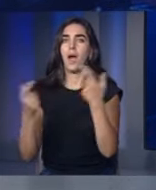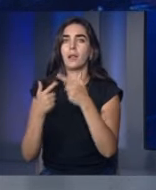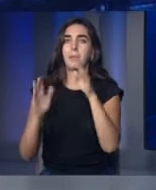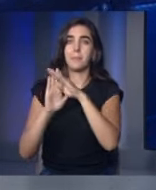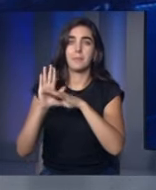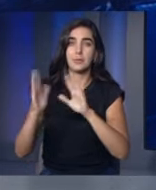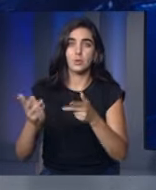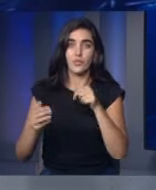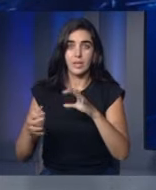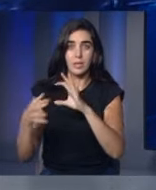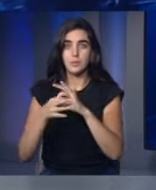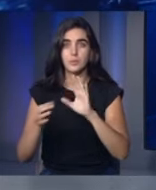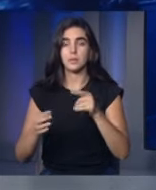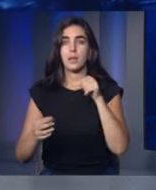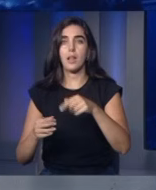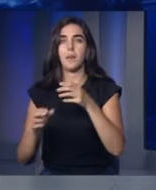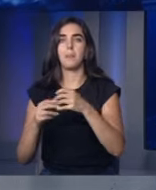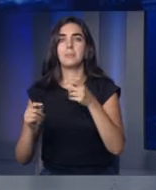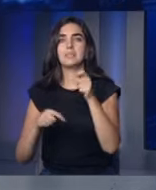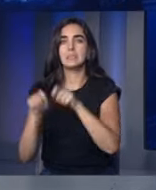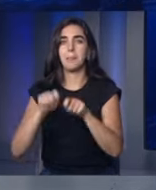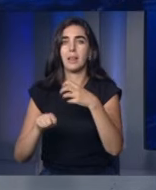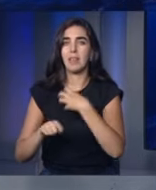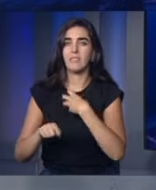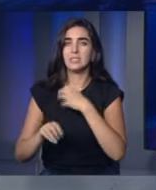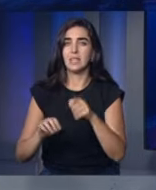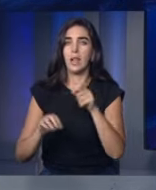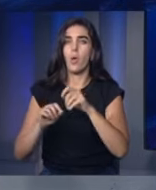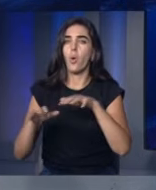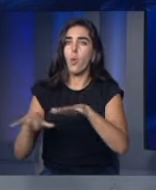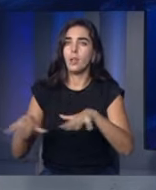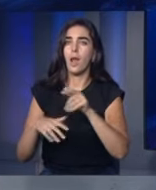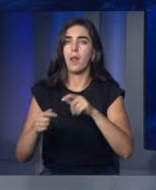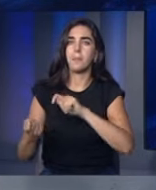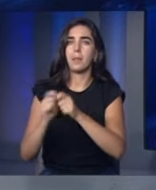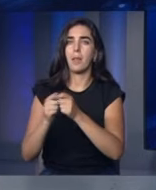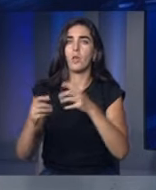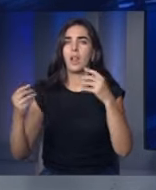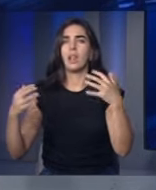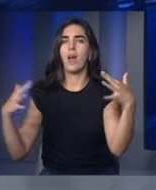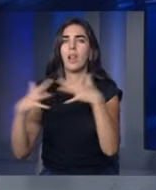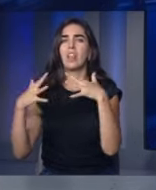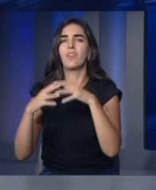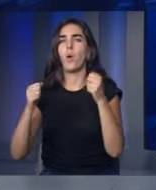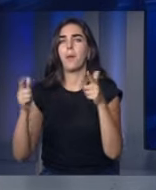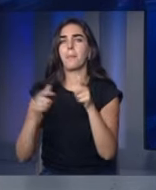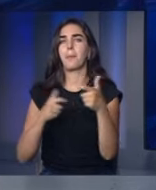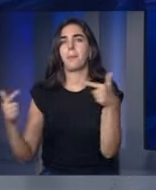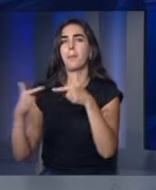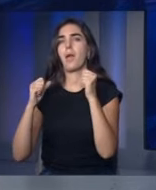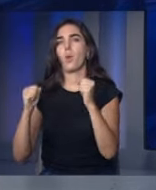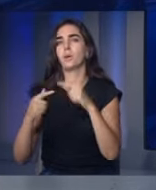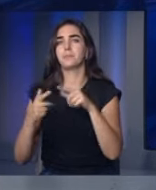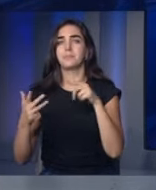بيان مشترك لليونيفيل وبلاس خارت يحض الأفرقاء على أقصى ضبط النفس ووضع حد للتبادل الكثيف لإطلاق